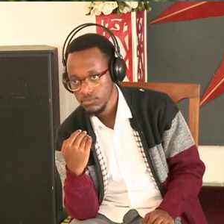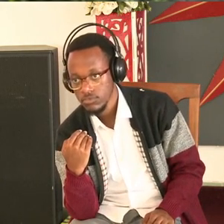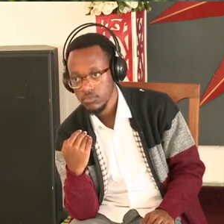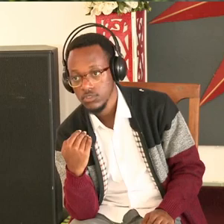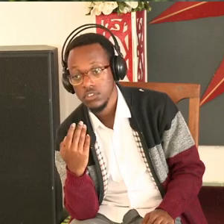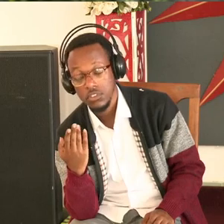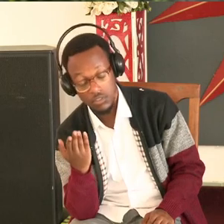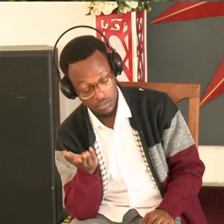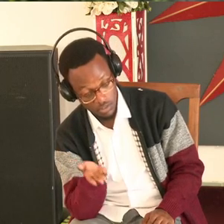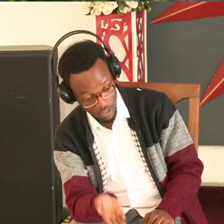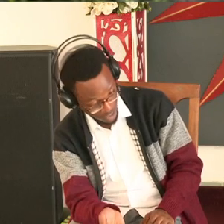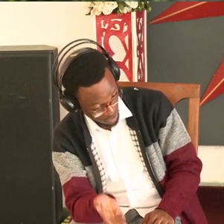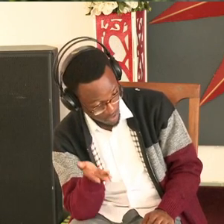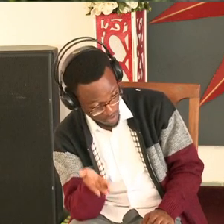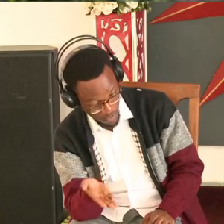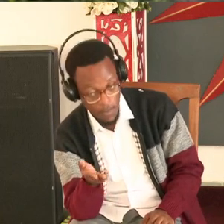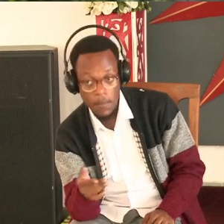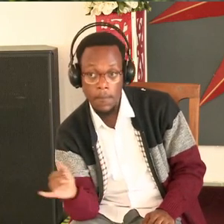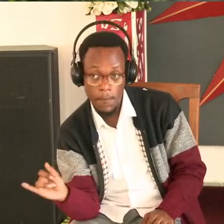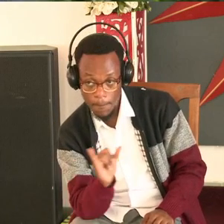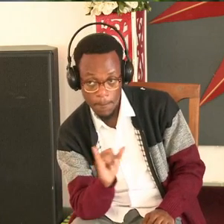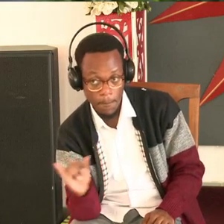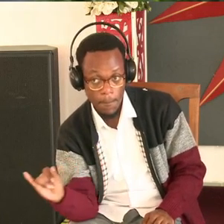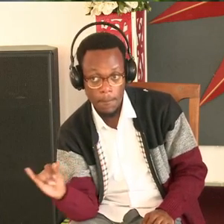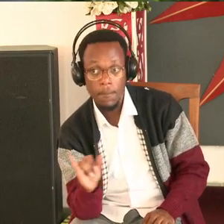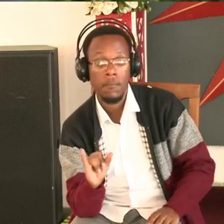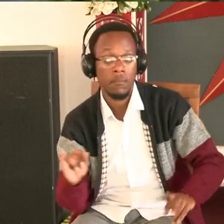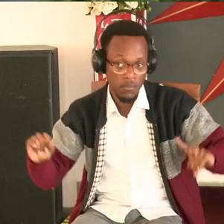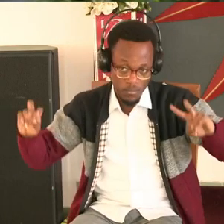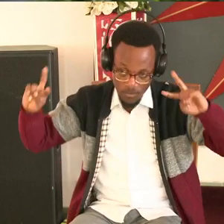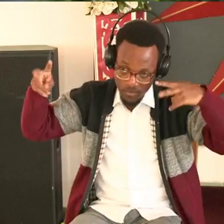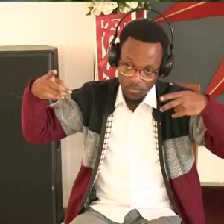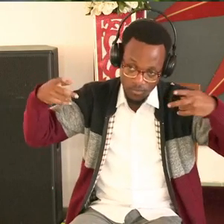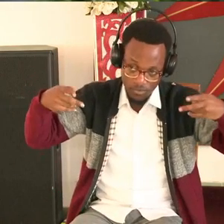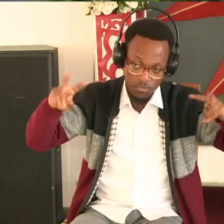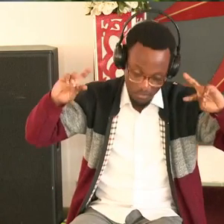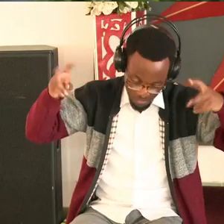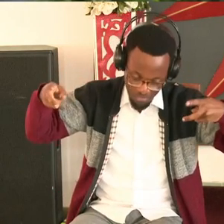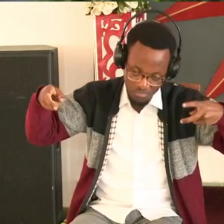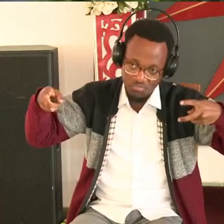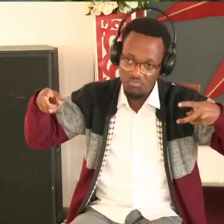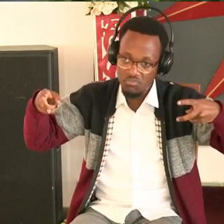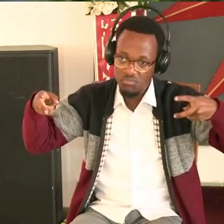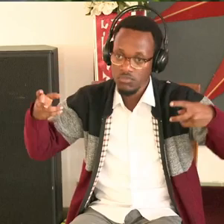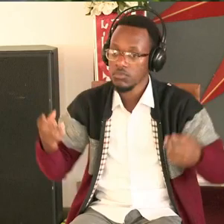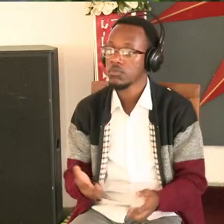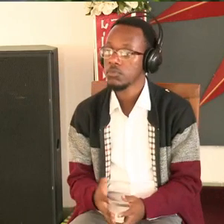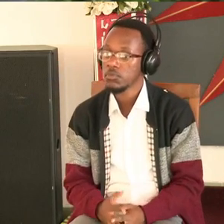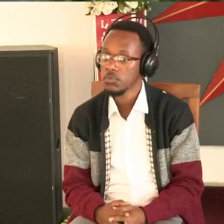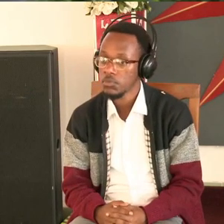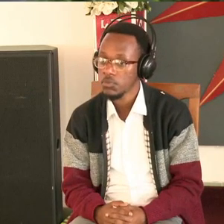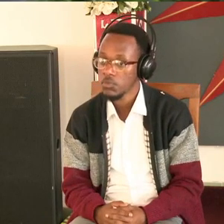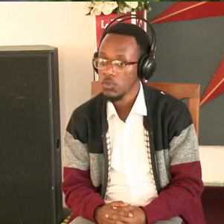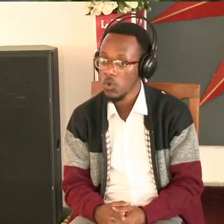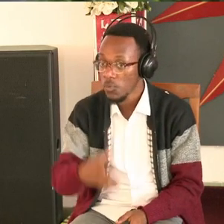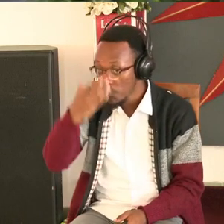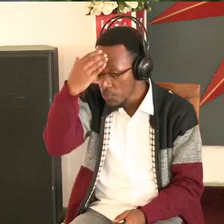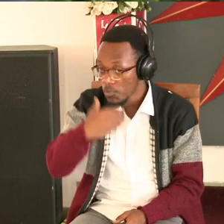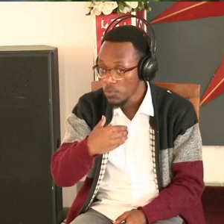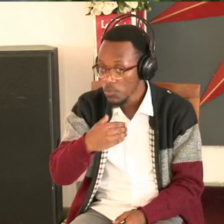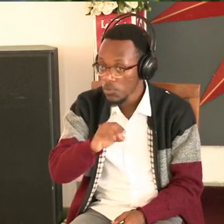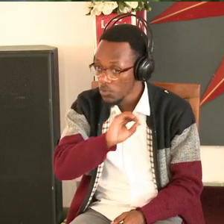fait partie du même thème. Ibi nabyo bijyanye n'ibyo turi kuvuga. L'homme, umuntu, ne